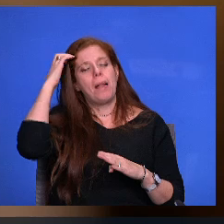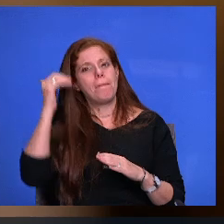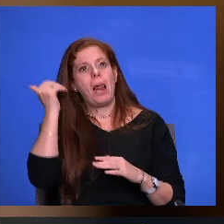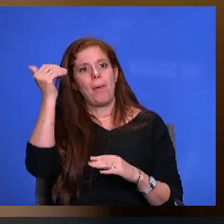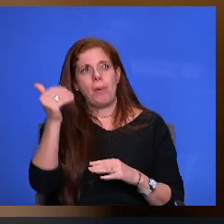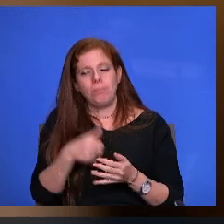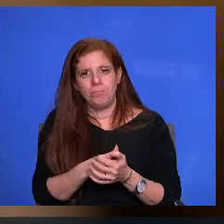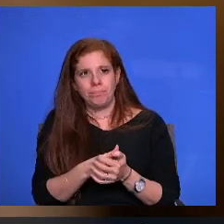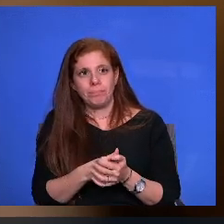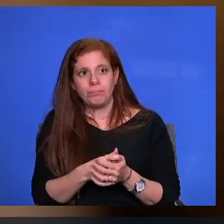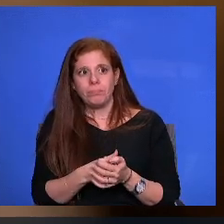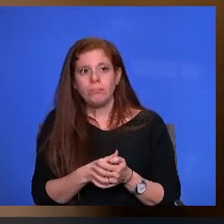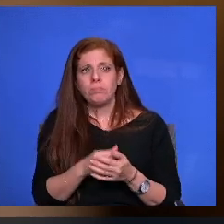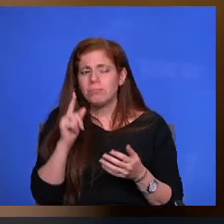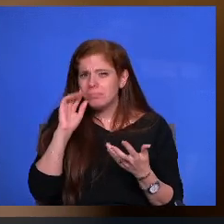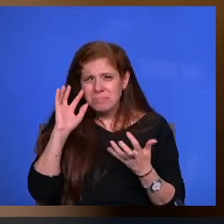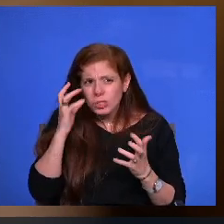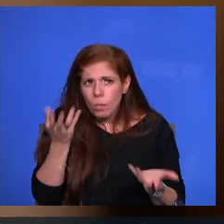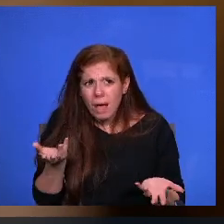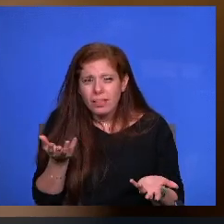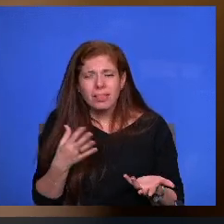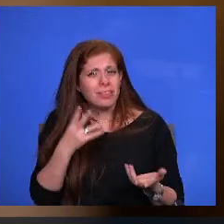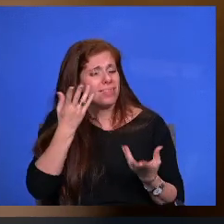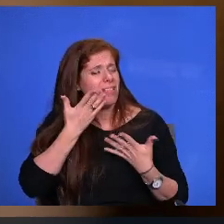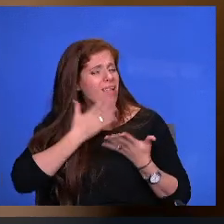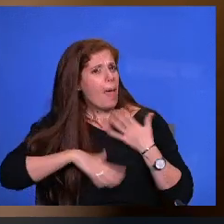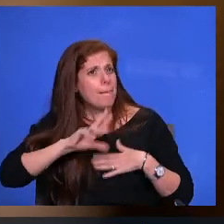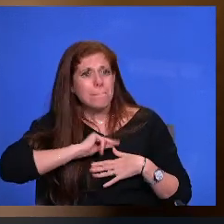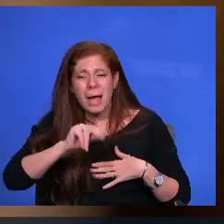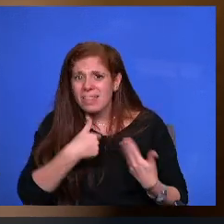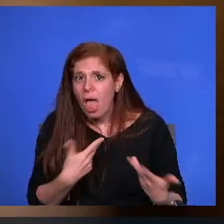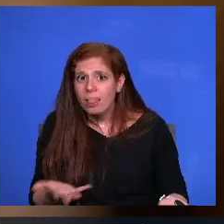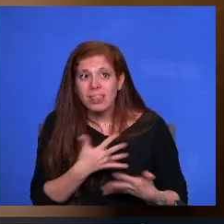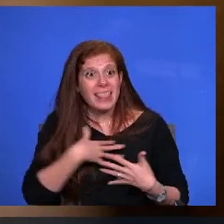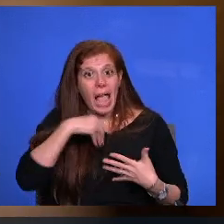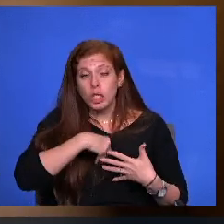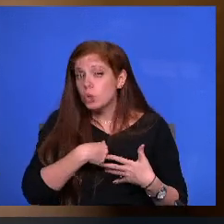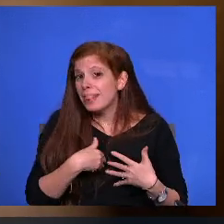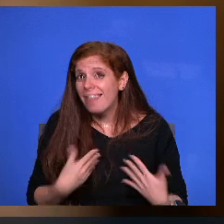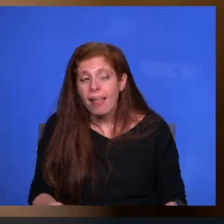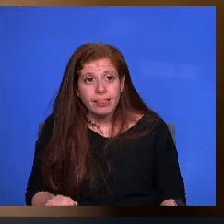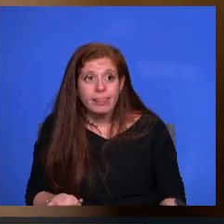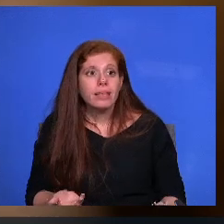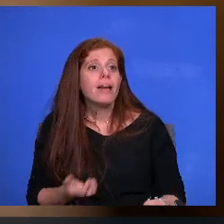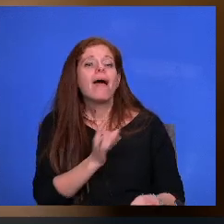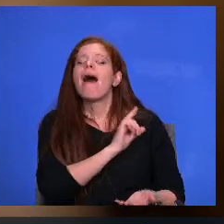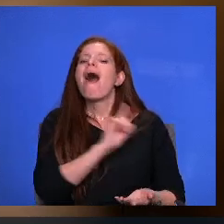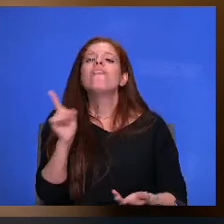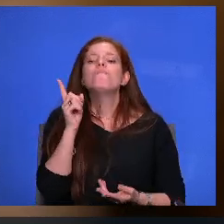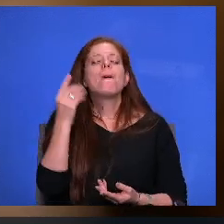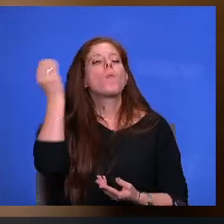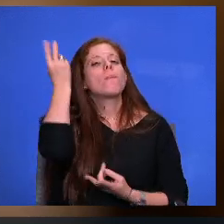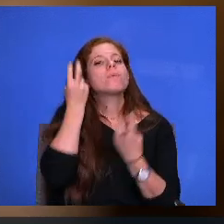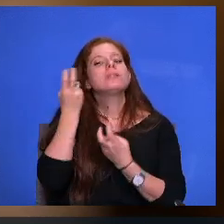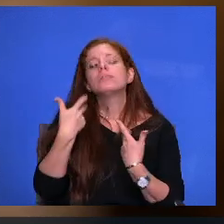psychopath with no empathy, doesn't feel emotion, never learned from his